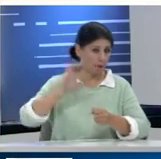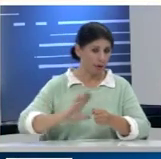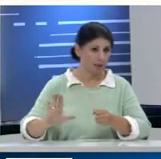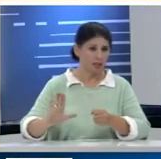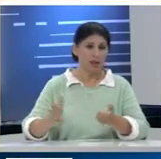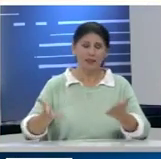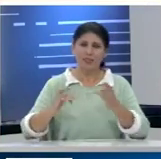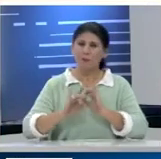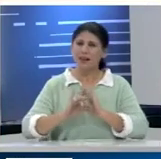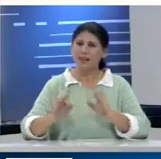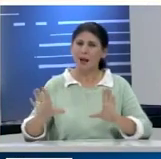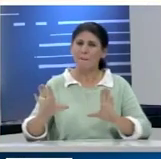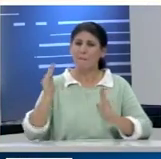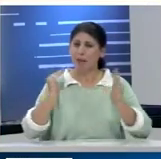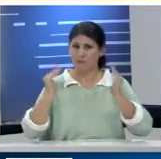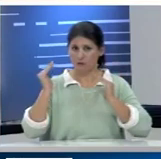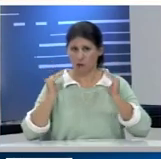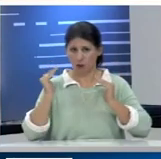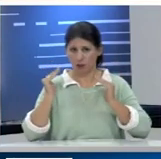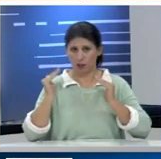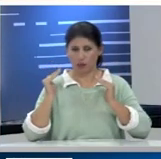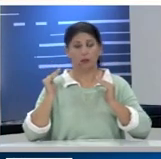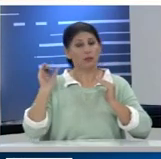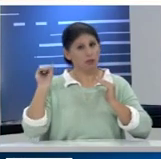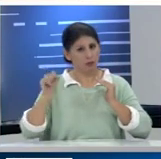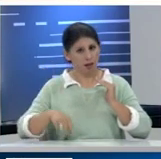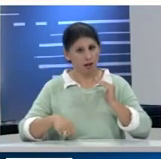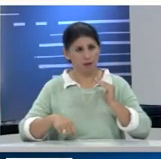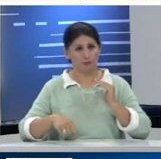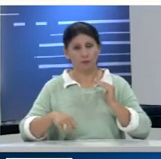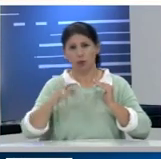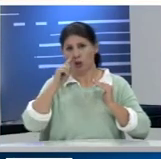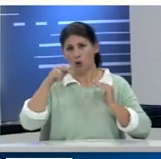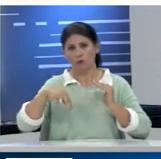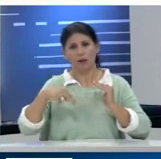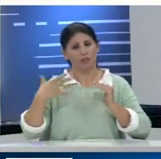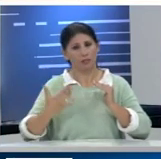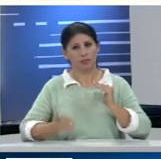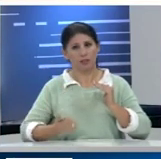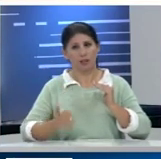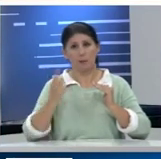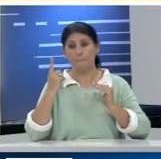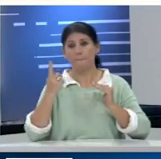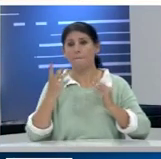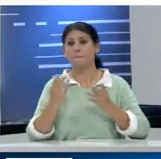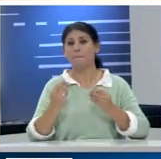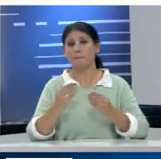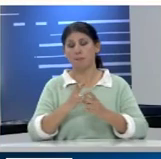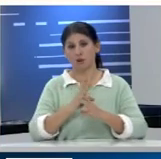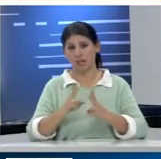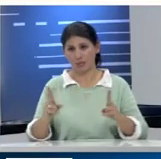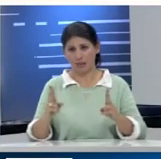και δεν υπάρχει καμία απολύτως αμφιβολία ότι ναι, το σκάνδαλο Νοβάρτης θα αποτελεί μία πάρα πολύ